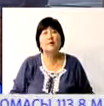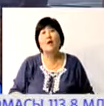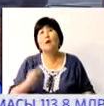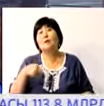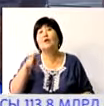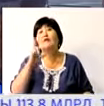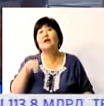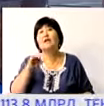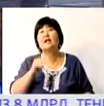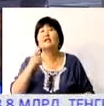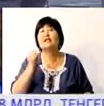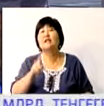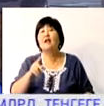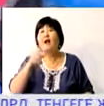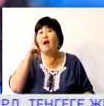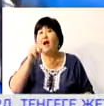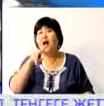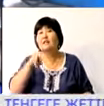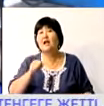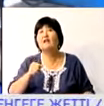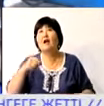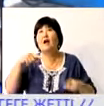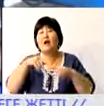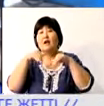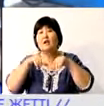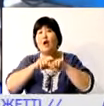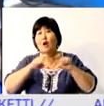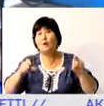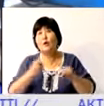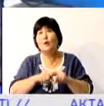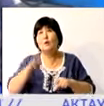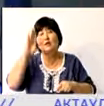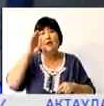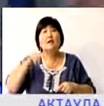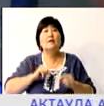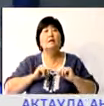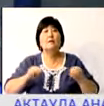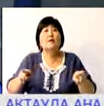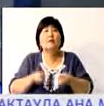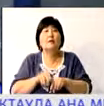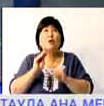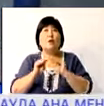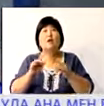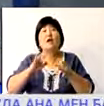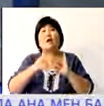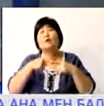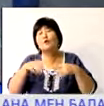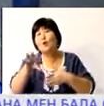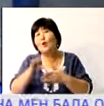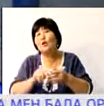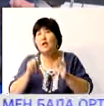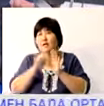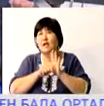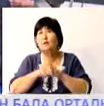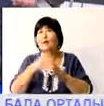Бұл квадрат циклді Қазалы агротехникалық колледжінің бірінші курс студенті Мағжан Асылбек жетекшісімен бірлесіп құрастырған ғаламтордағы түрлі үлгілерді сараптай